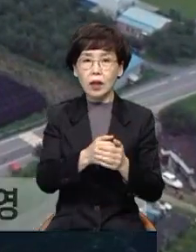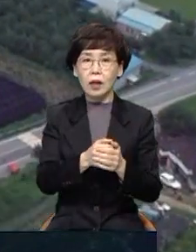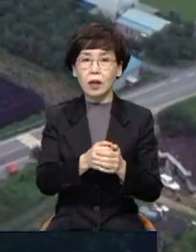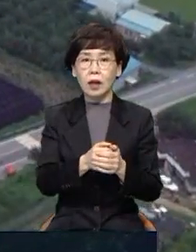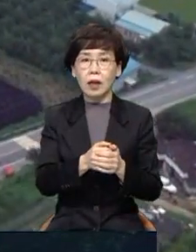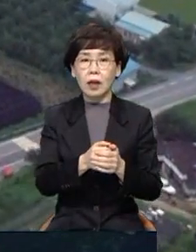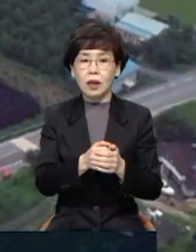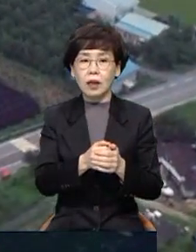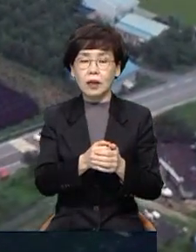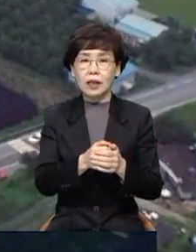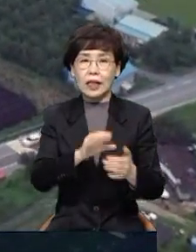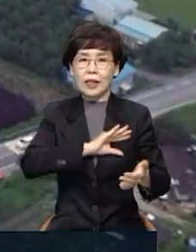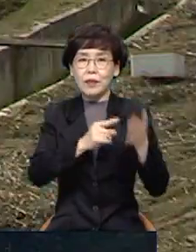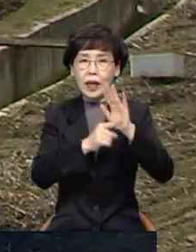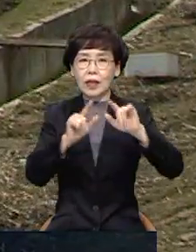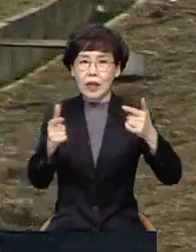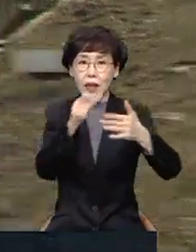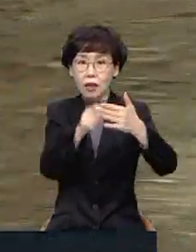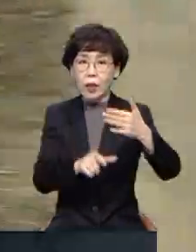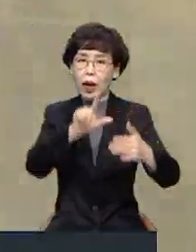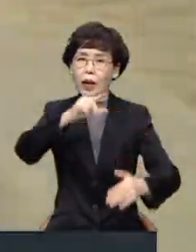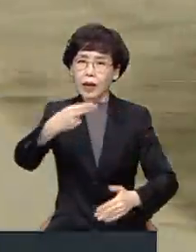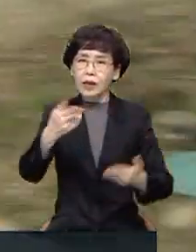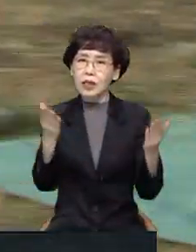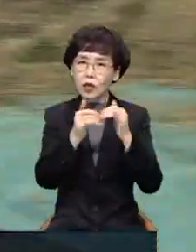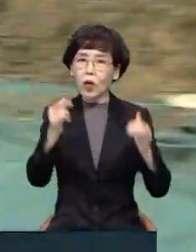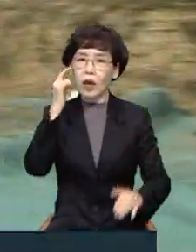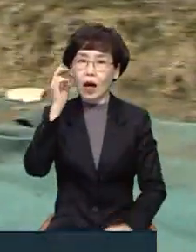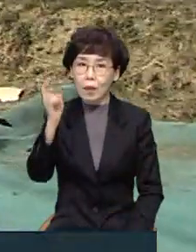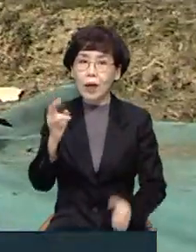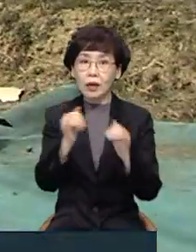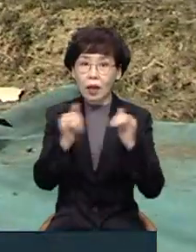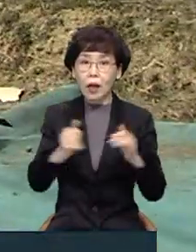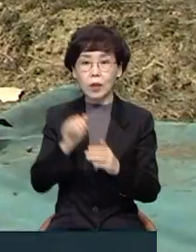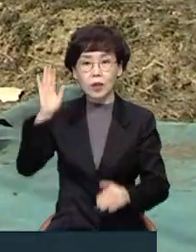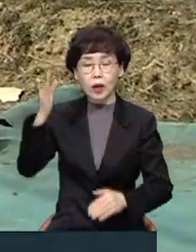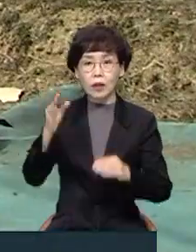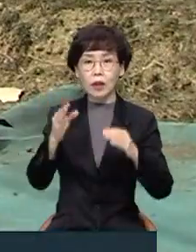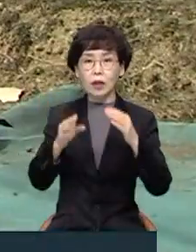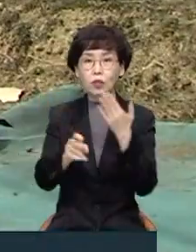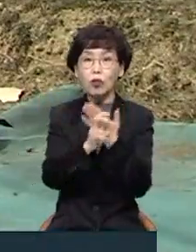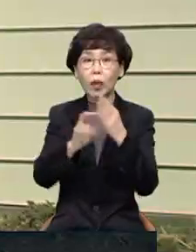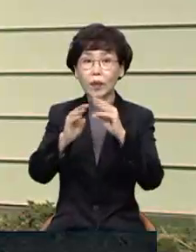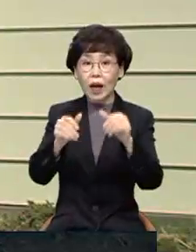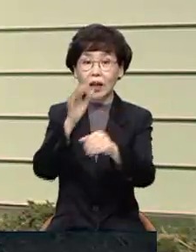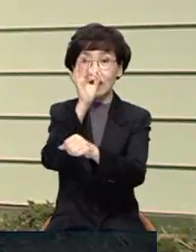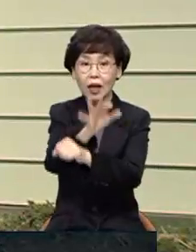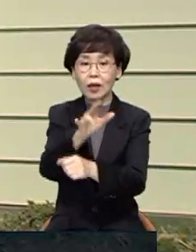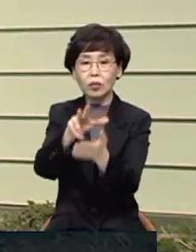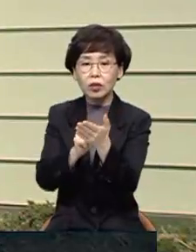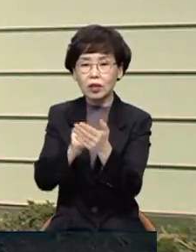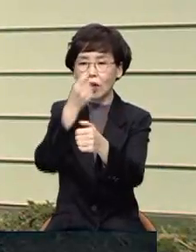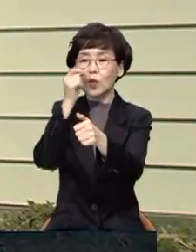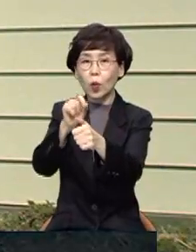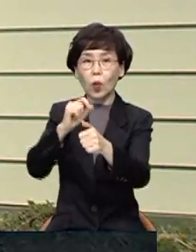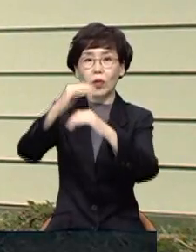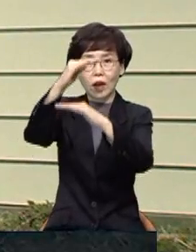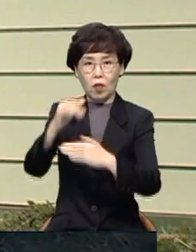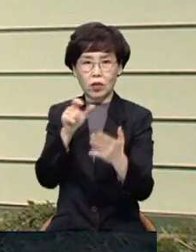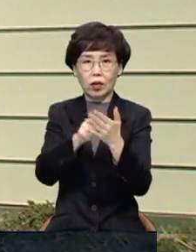인명 게시판에 LH 직원으로 추정되는 인물이 최근 부동산 투기 사태 조롱글을 올린 사건과 관련해